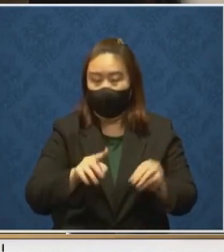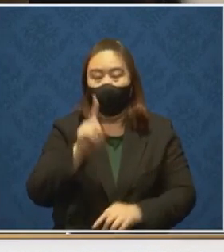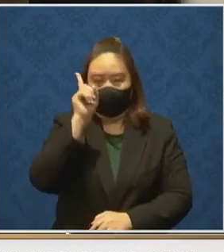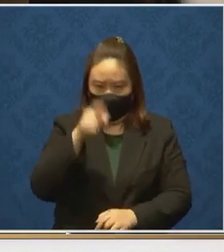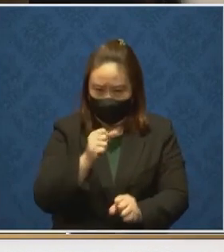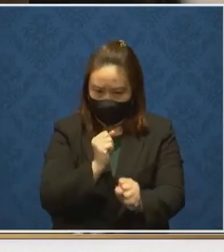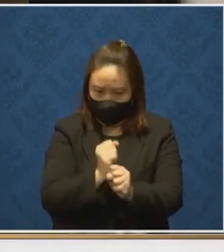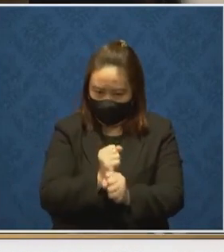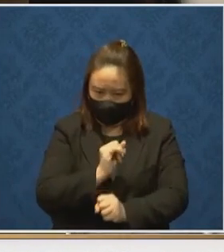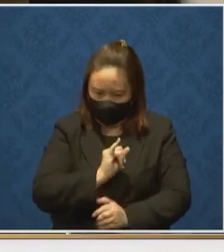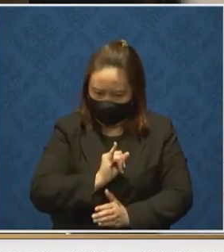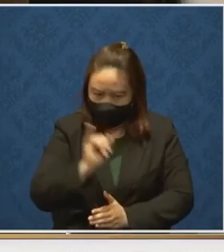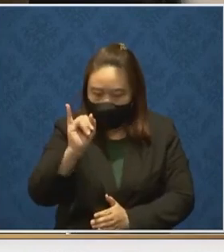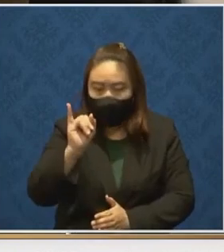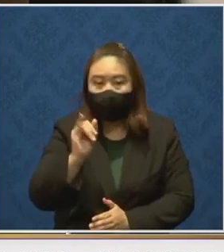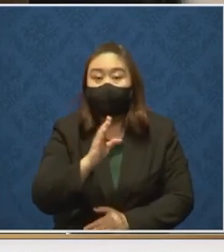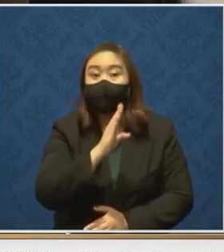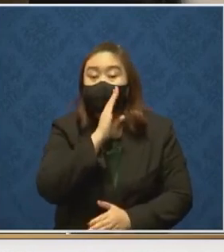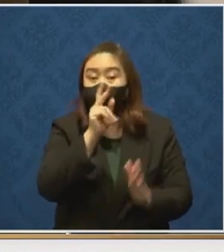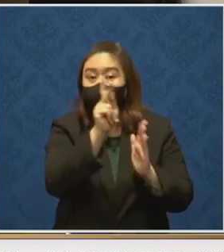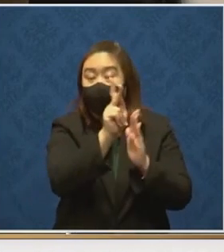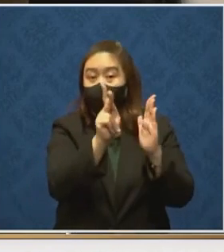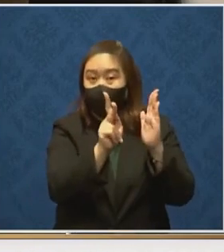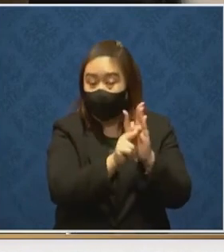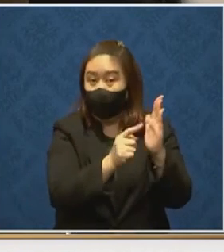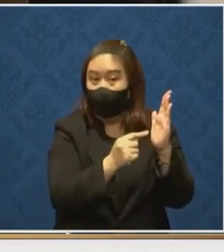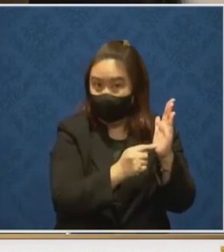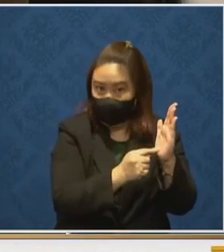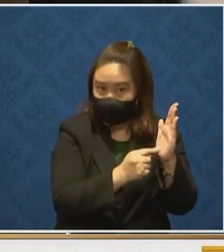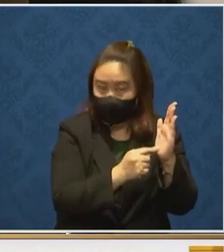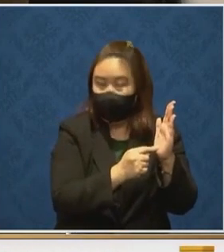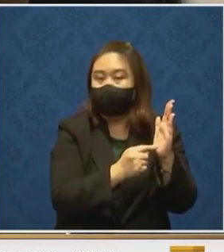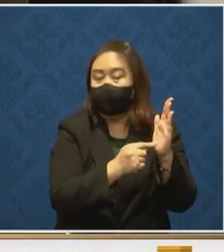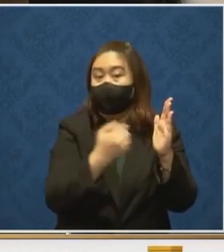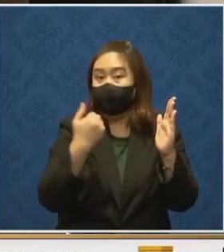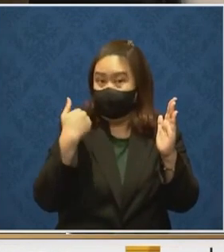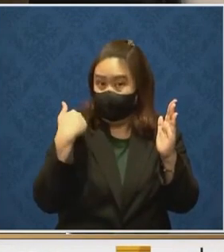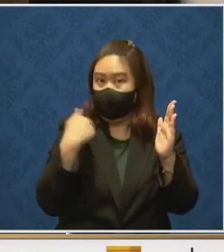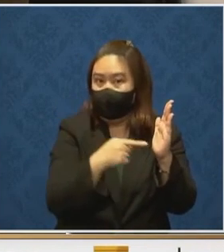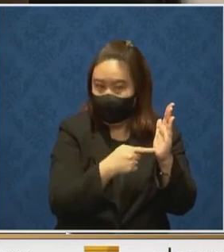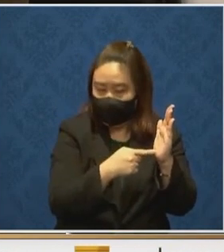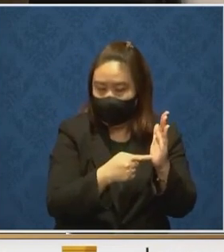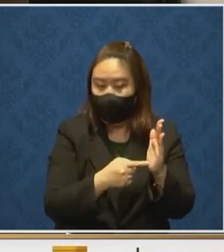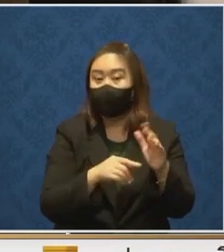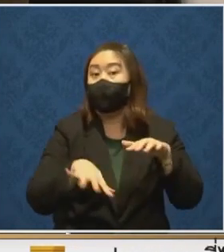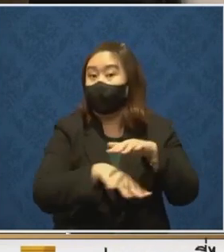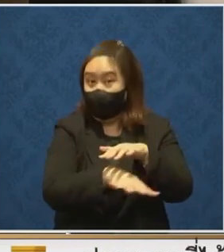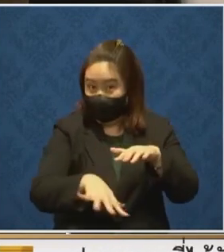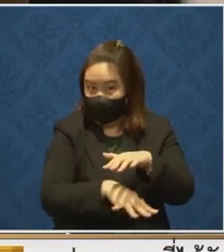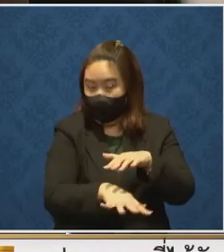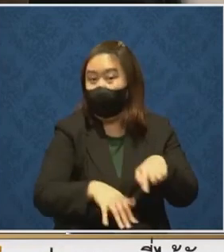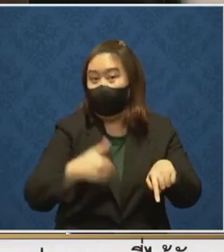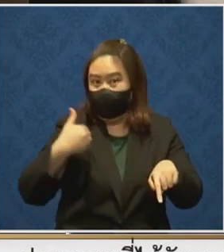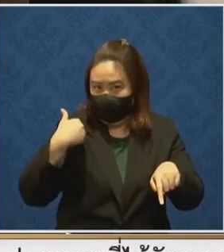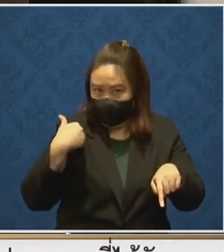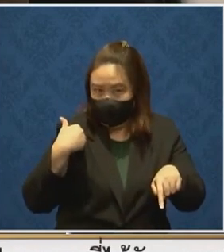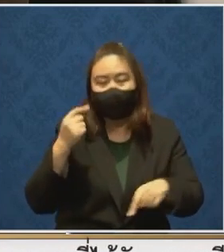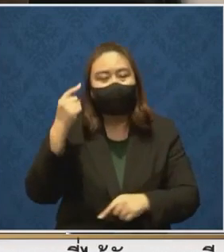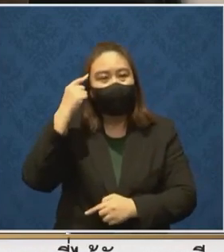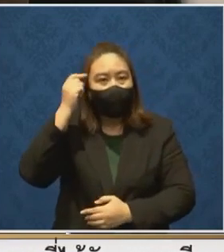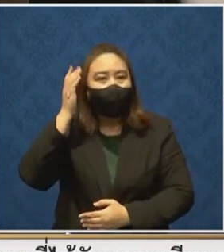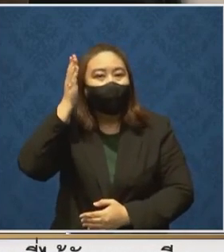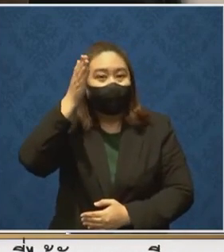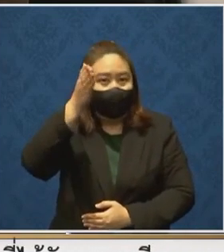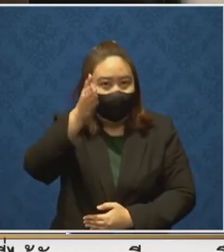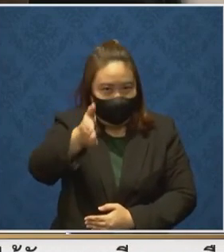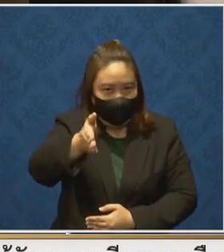ายบ้านเมืองมีมีแปรด้วยพยายาหลกฐานทดฉัมีนี่ฉันเชื่อว่ในอนาคต chuckจะ